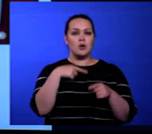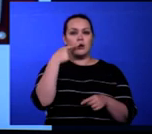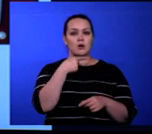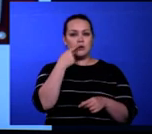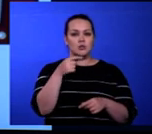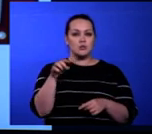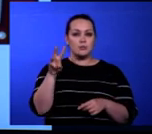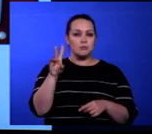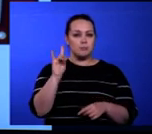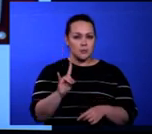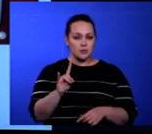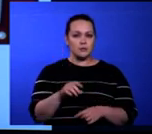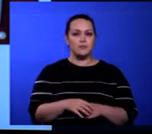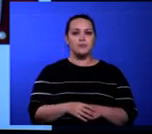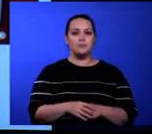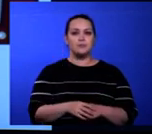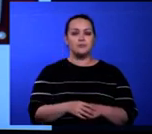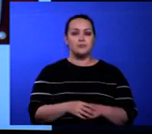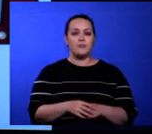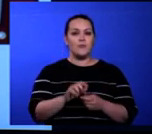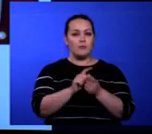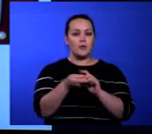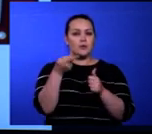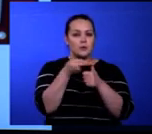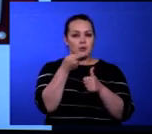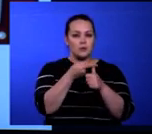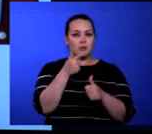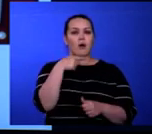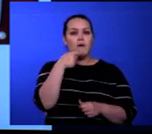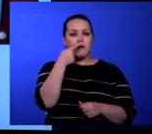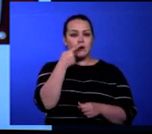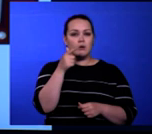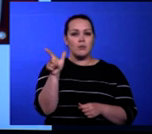Мы, местоимение, говорим, глагол,